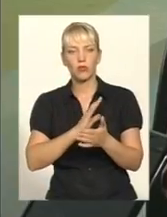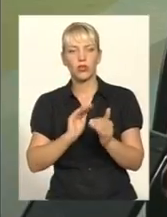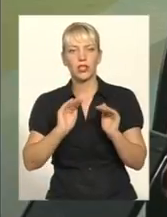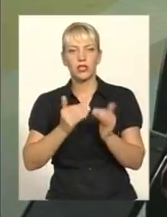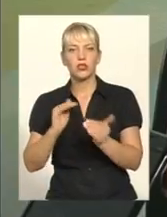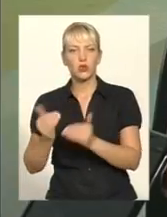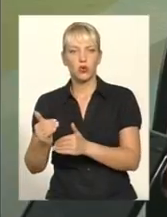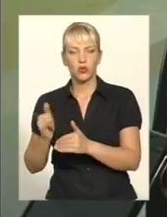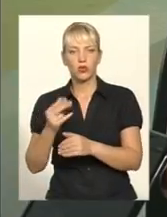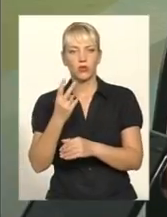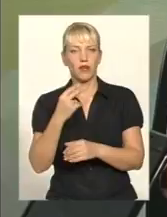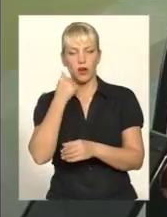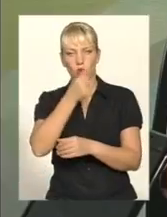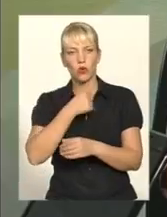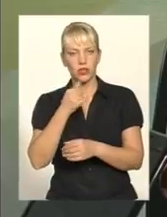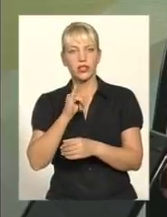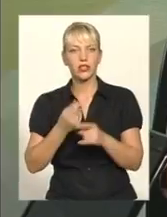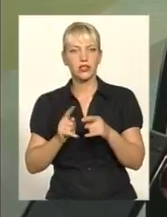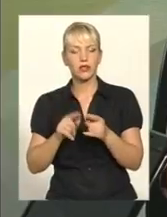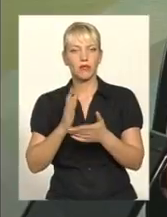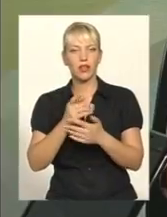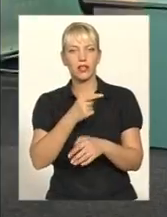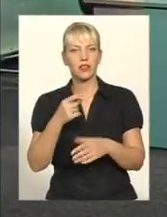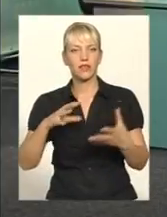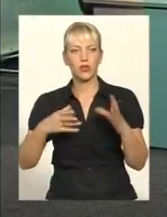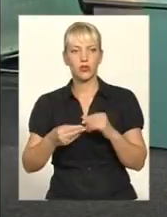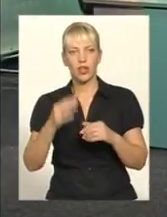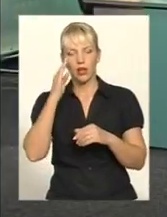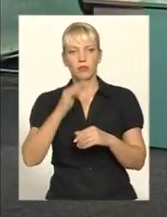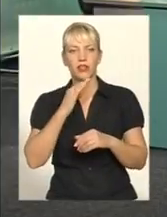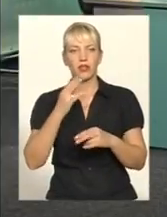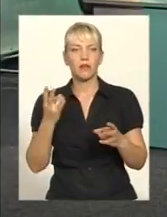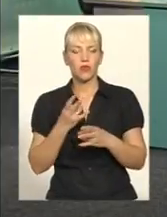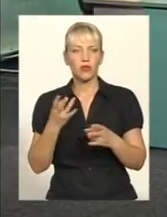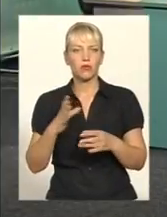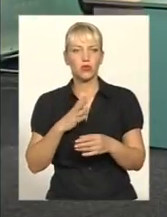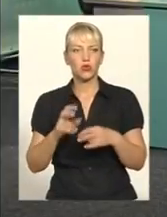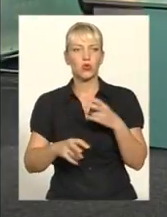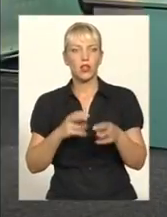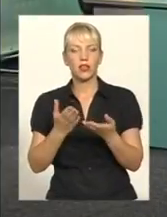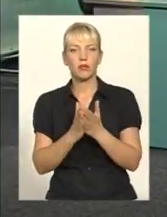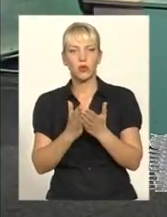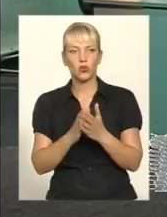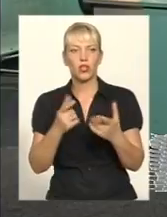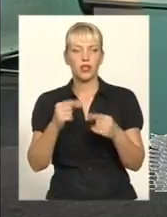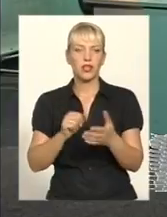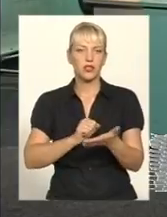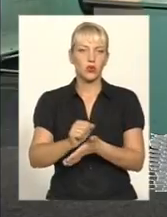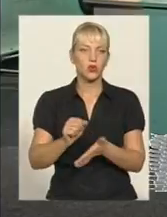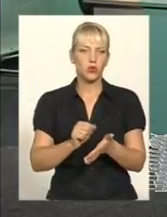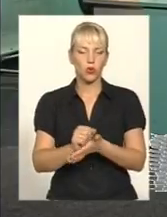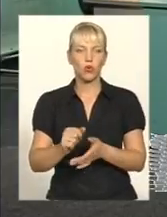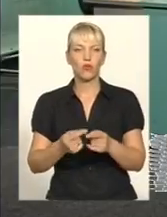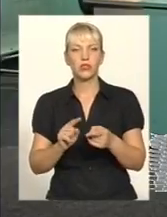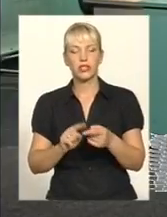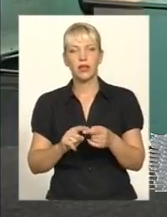згорнуті у 2 роки. І це має негативні результати. Батькам довелося десь шукати підручники, десь роздруковувати. Проблема